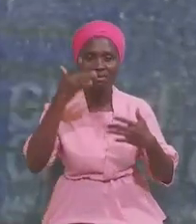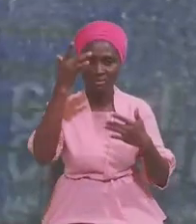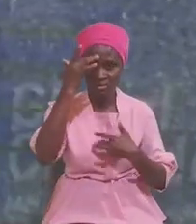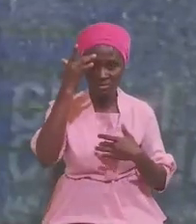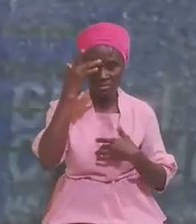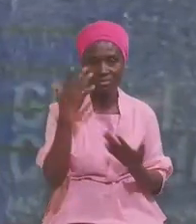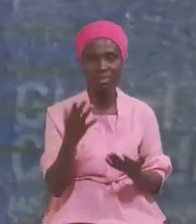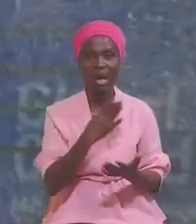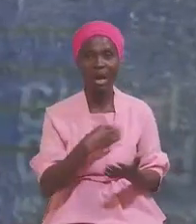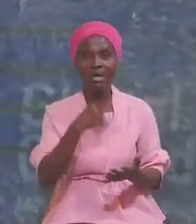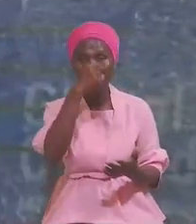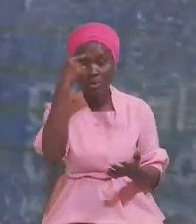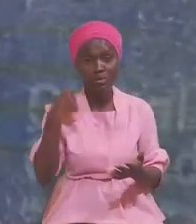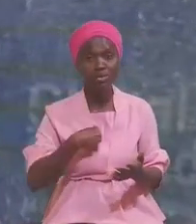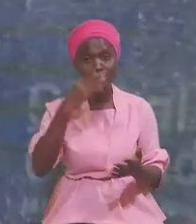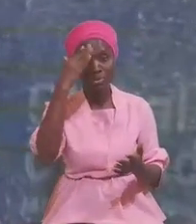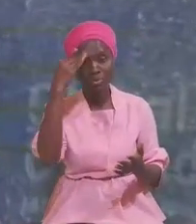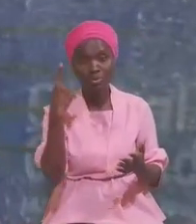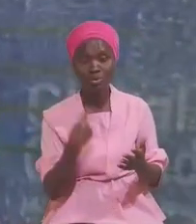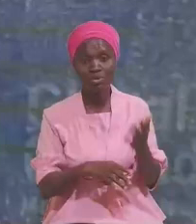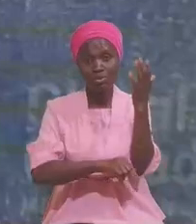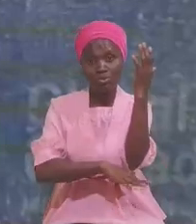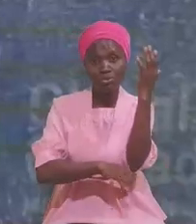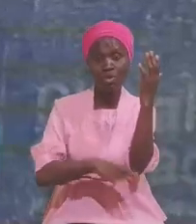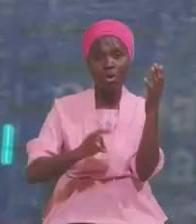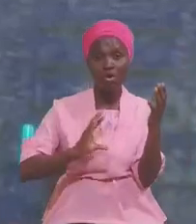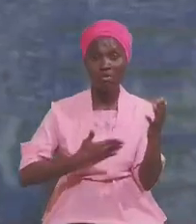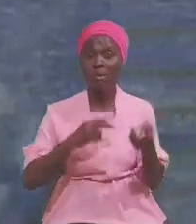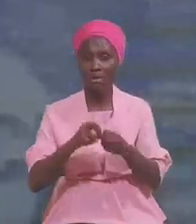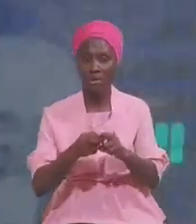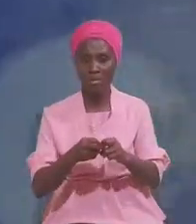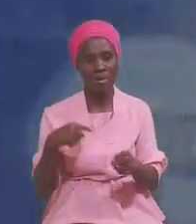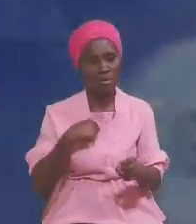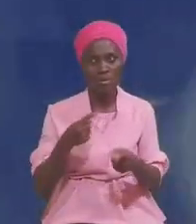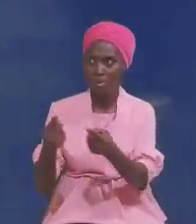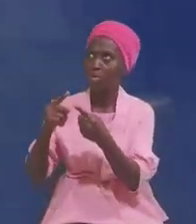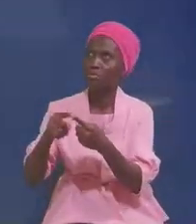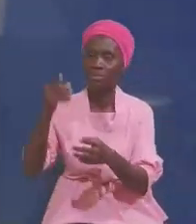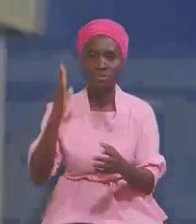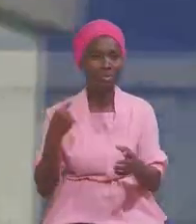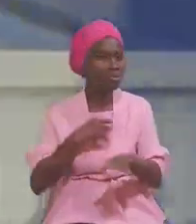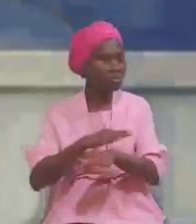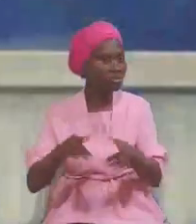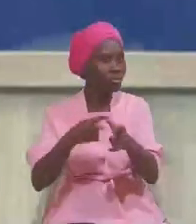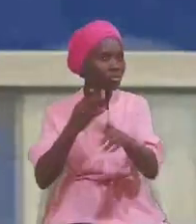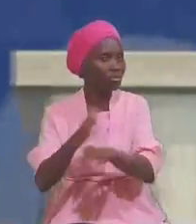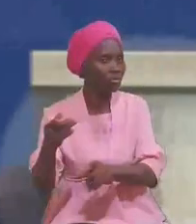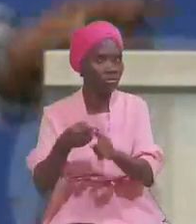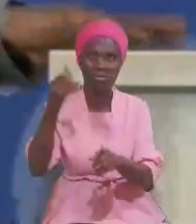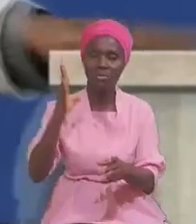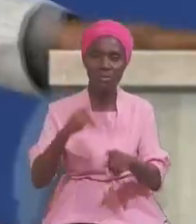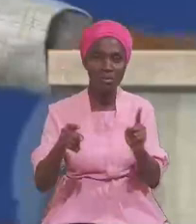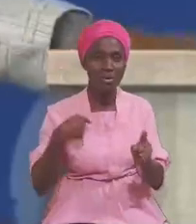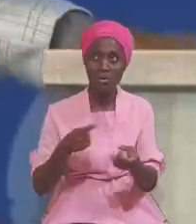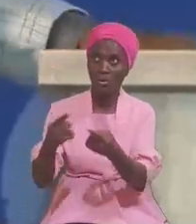nous savons la source de notre problème. On vient à Dieu. On ne fuit pas Dieu. Nous venons à Dieu.